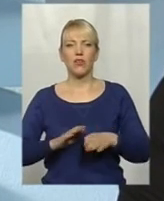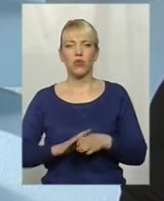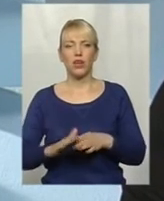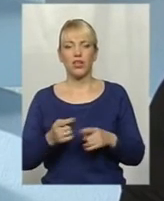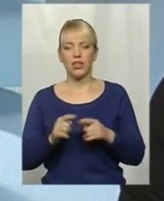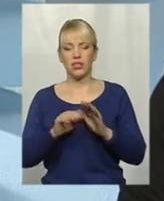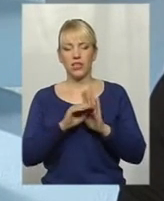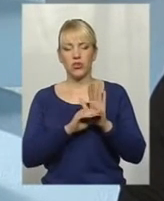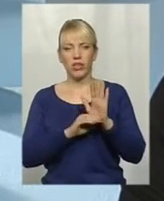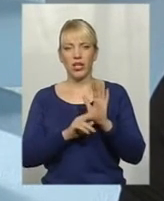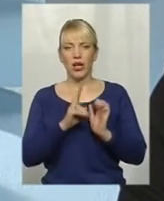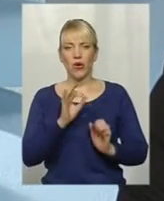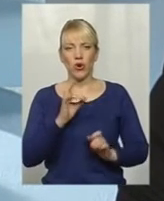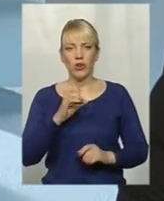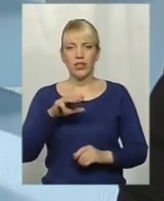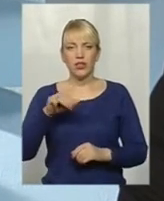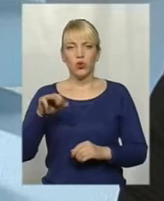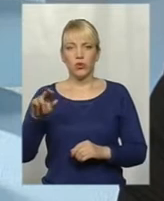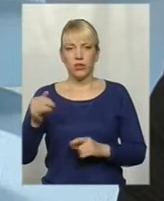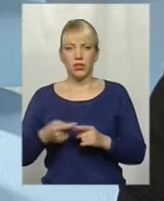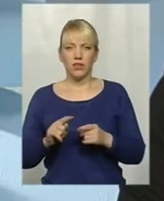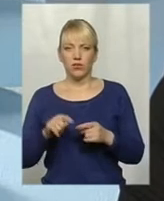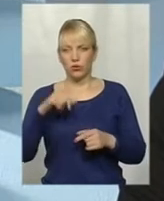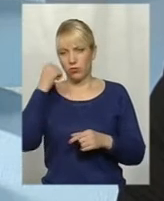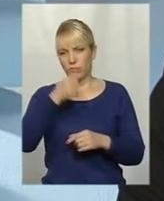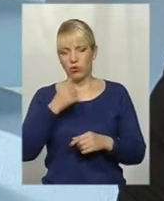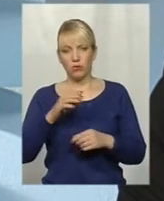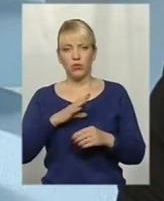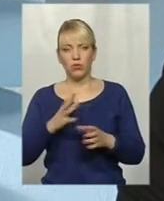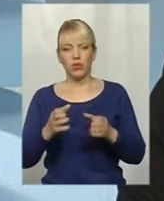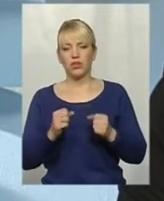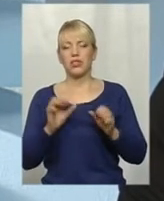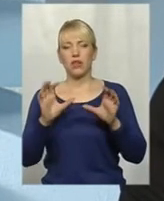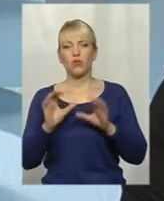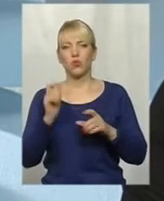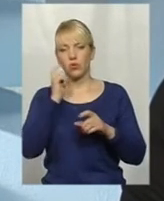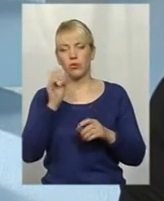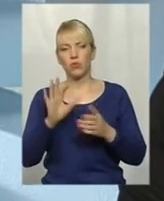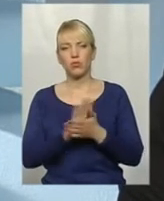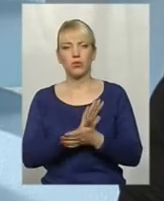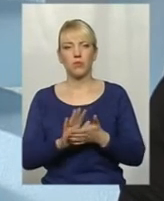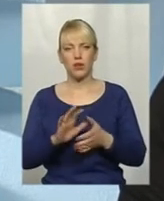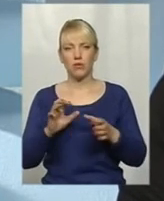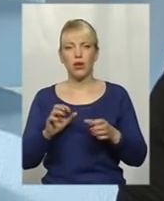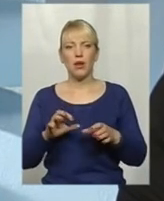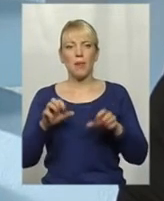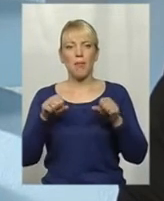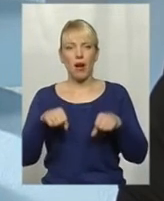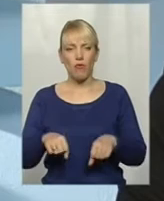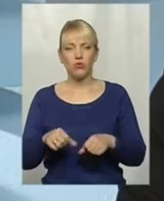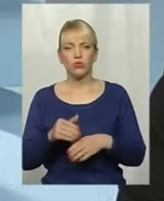статті Конституції у 2011 році був прийнятий закон України про безоплатну правову допомогу.